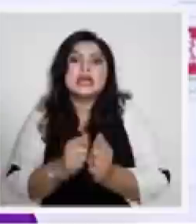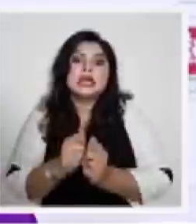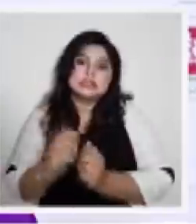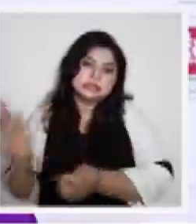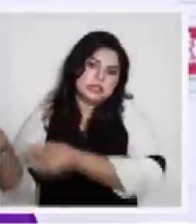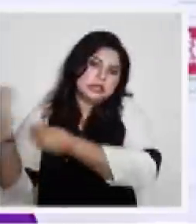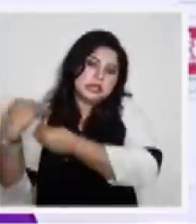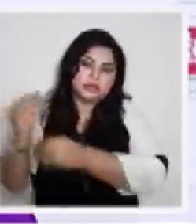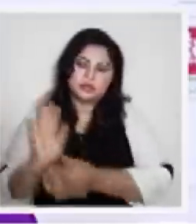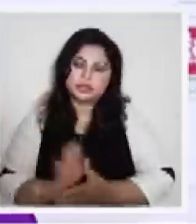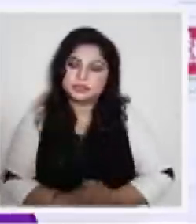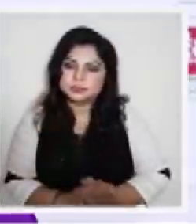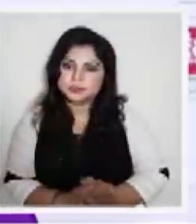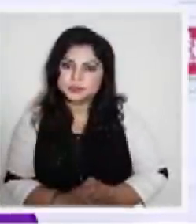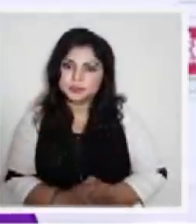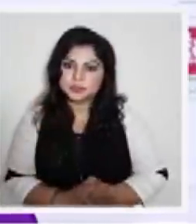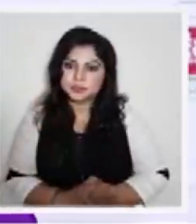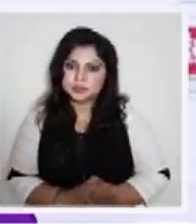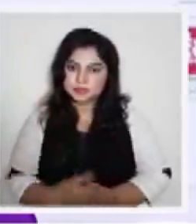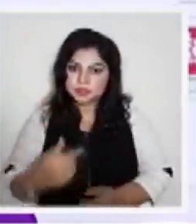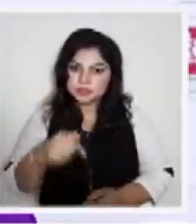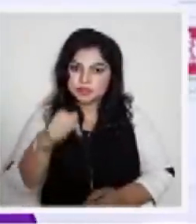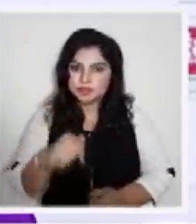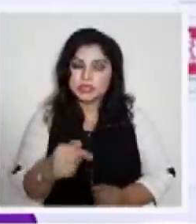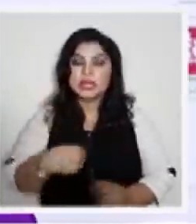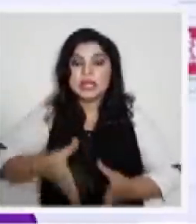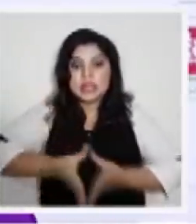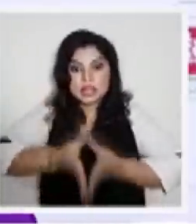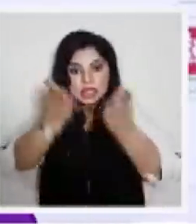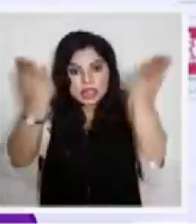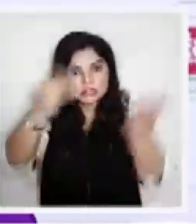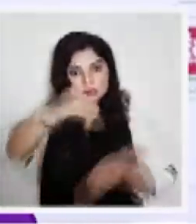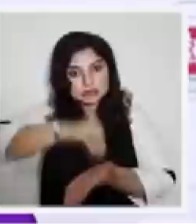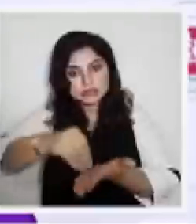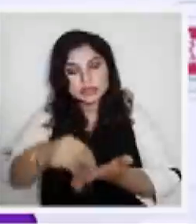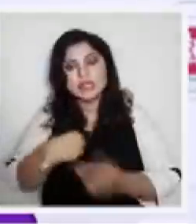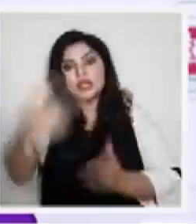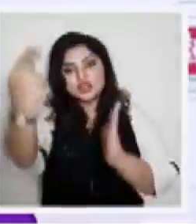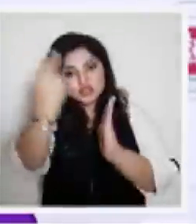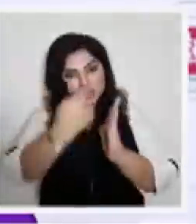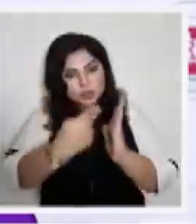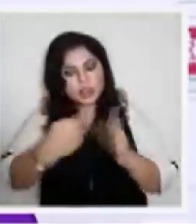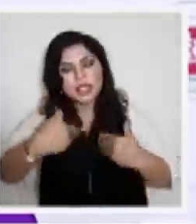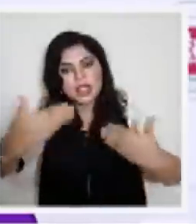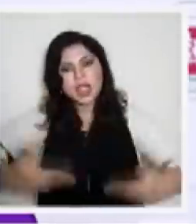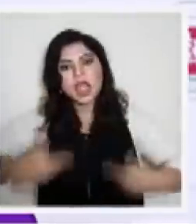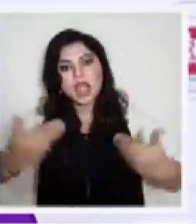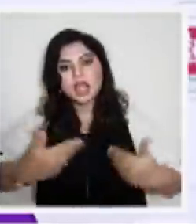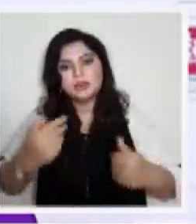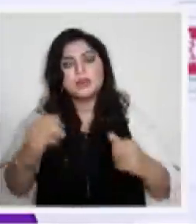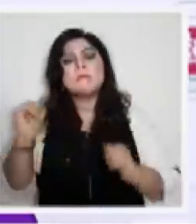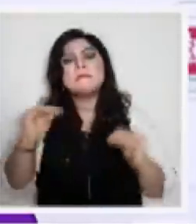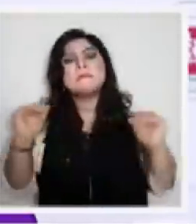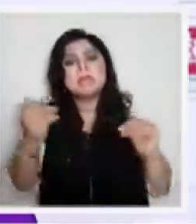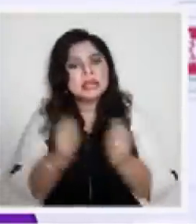করবেন, হাঁটাহাঁটি করবেন এবং মনকে ভালো রাখে এরকম কার্যক্রমে নিজেকে যুক্ত রাখবেন, যেমন